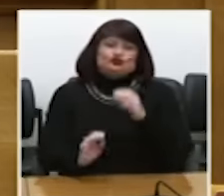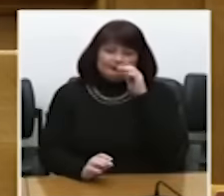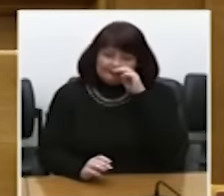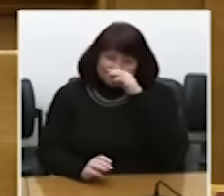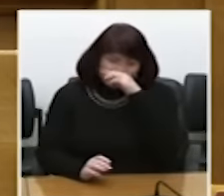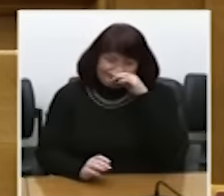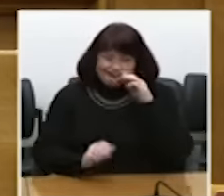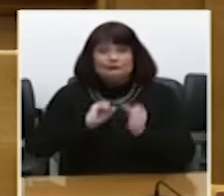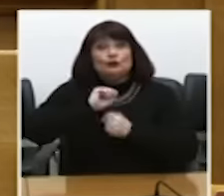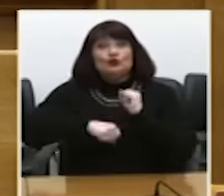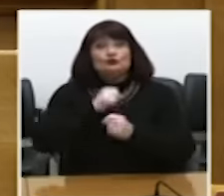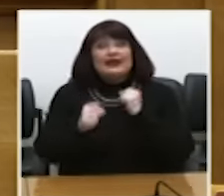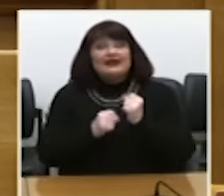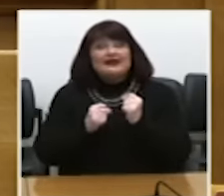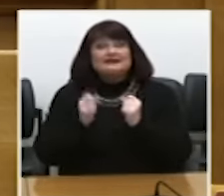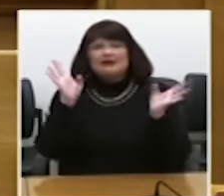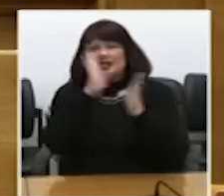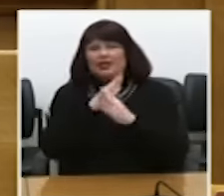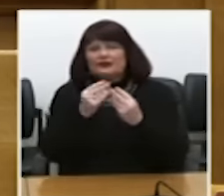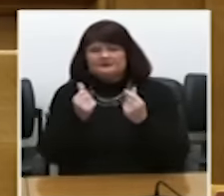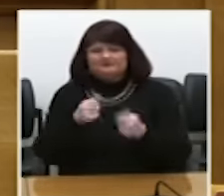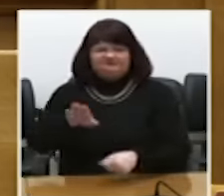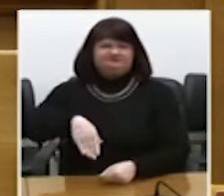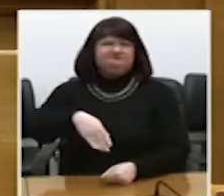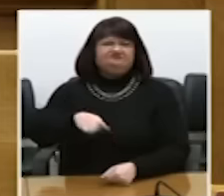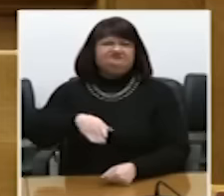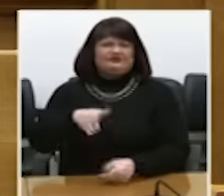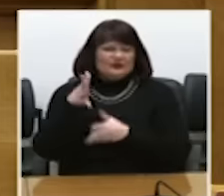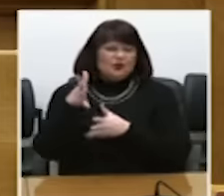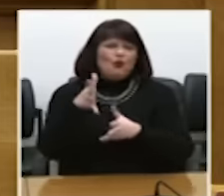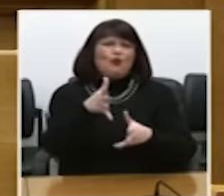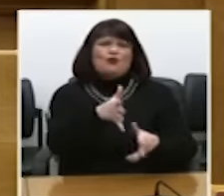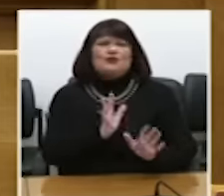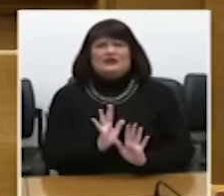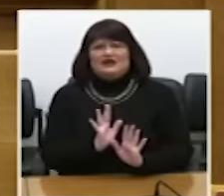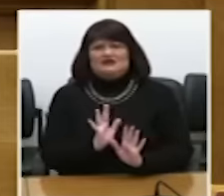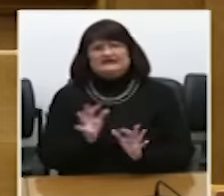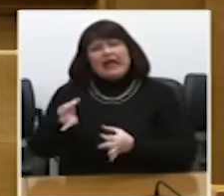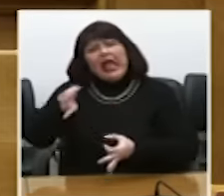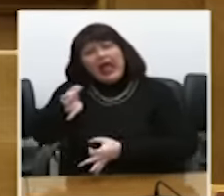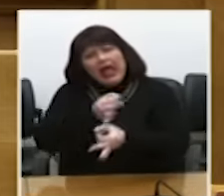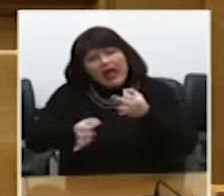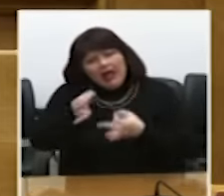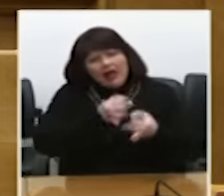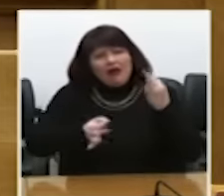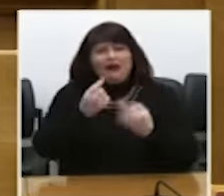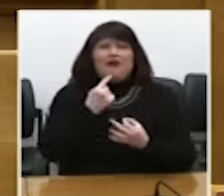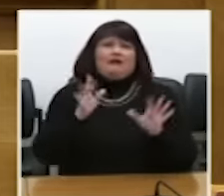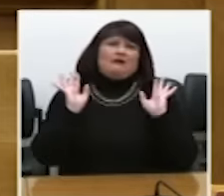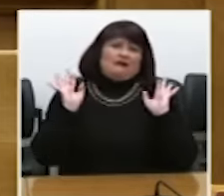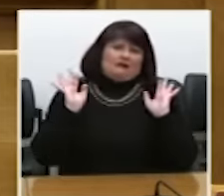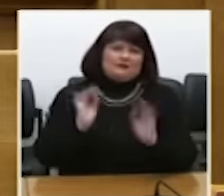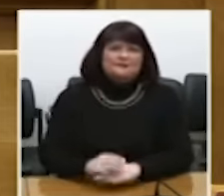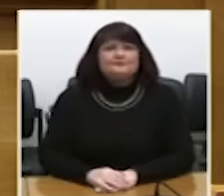με παραπλανητικά έως και φτηνά, θα μου επιτρέψετε να πω, επιχειρήματα. Έτσι είναι. Όλα